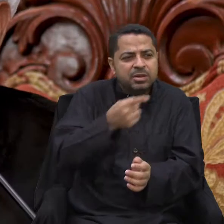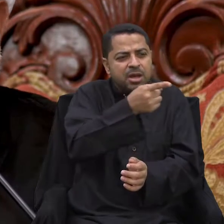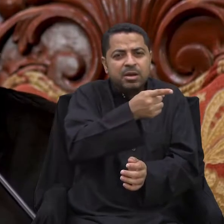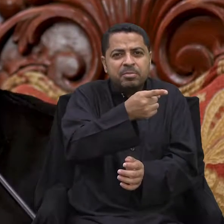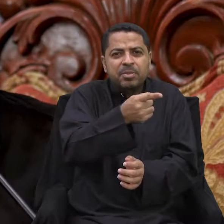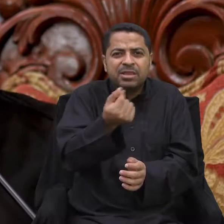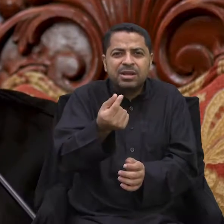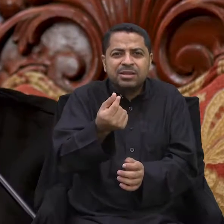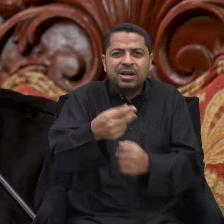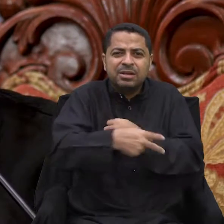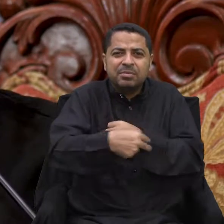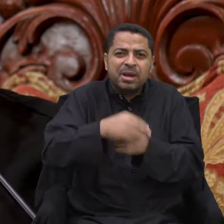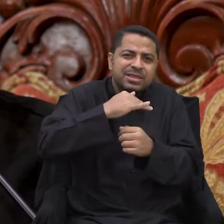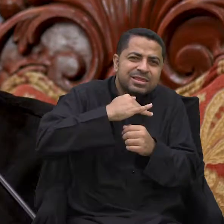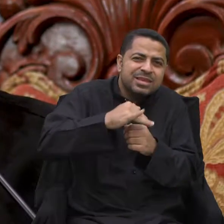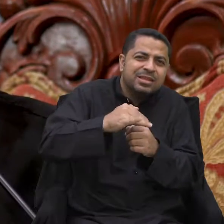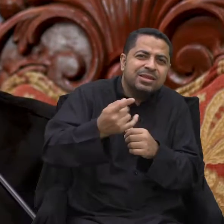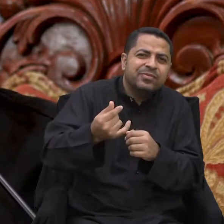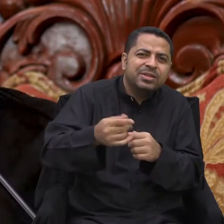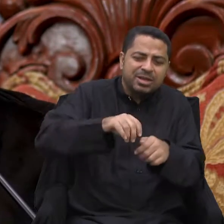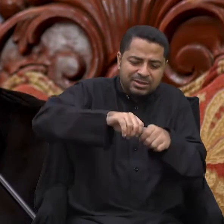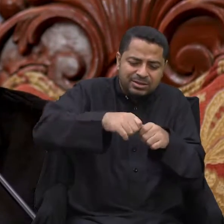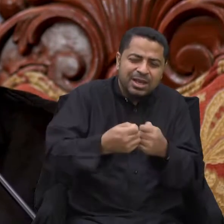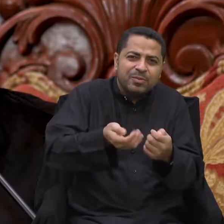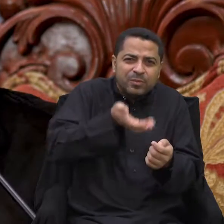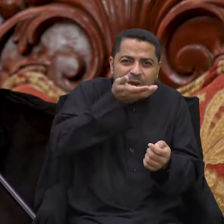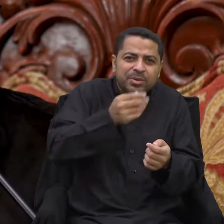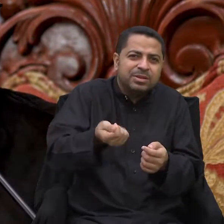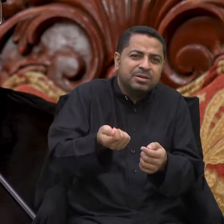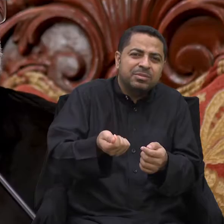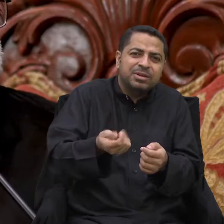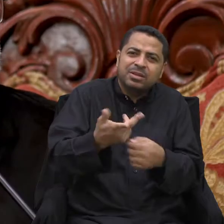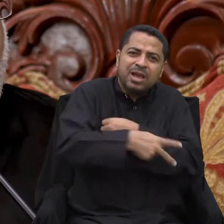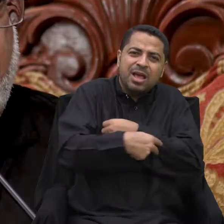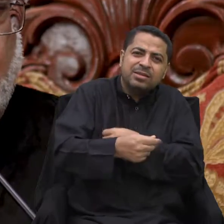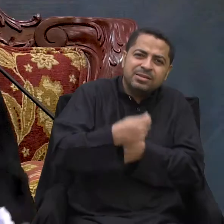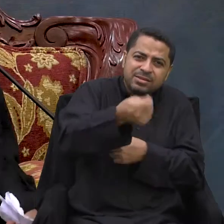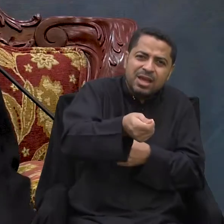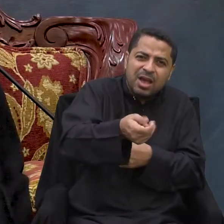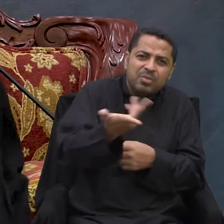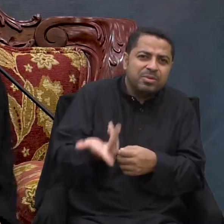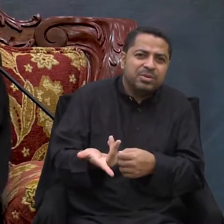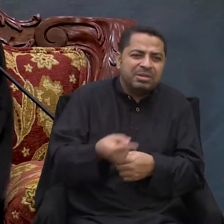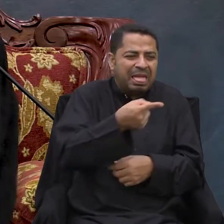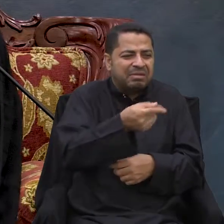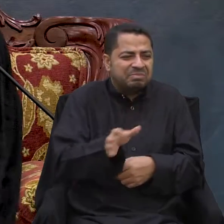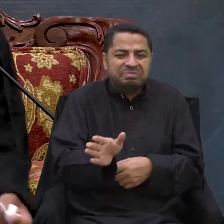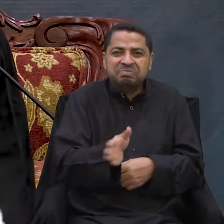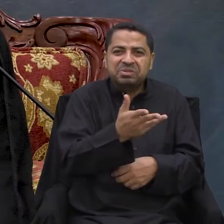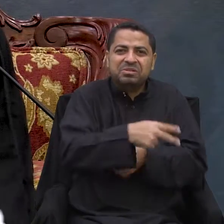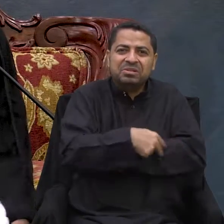نصف درهم وذاك جايب إلى كسرة خبز علشان صدقة، جماعة يجون ينتقدون، شنو